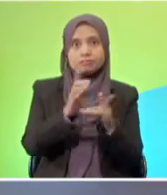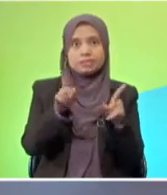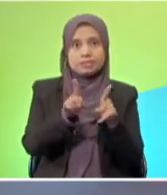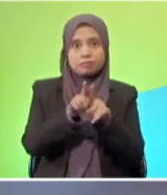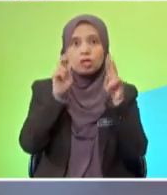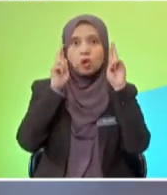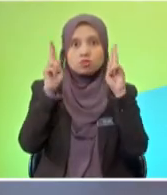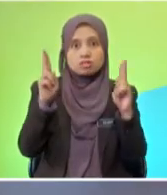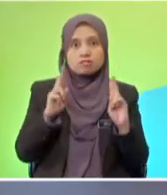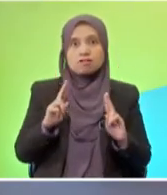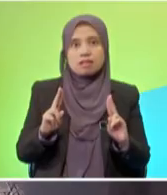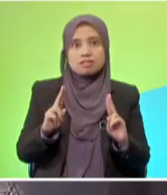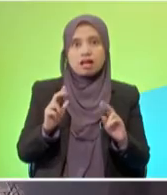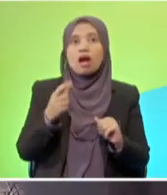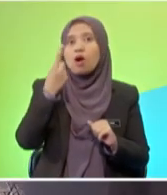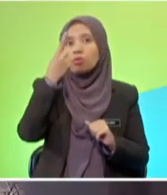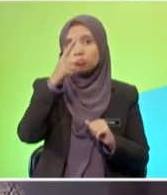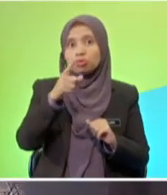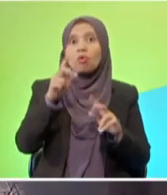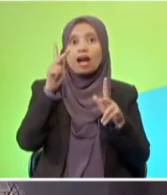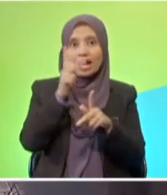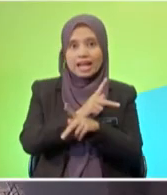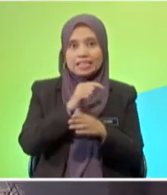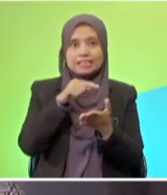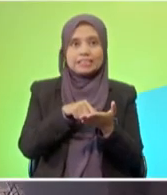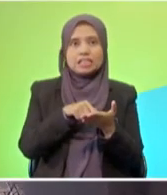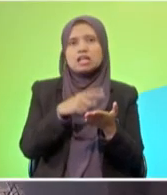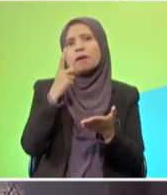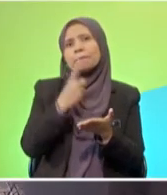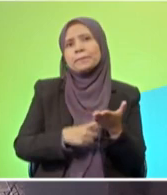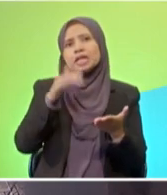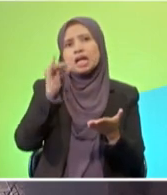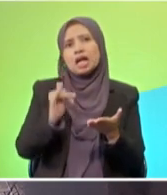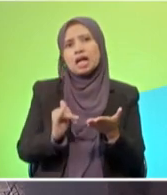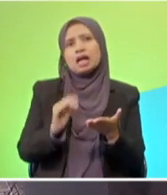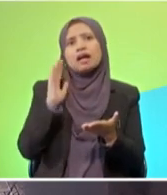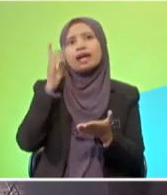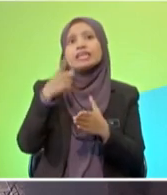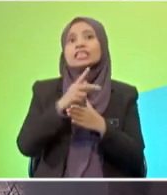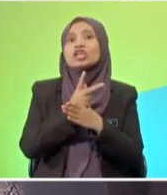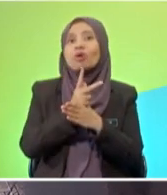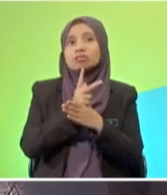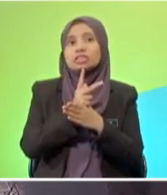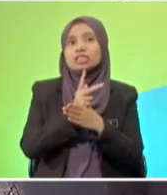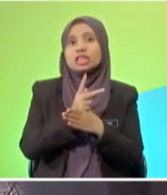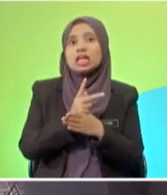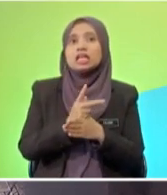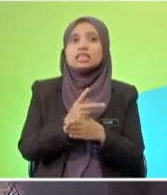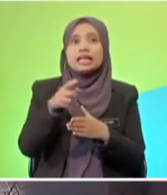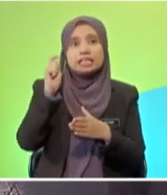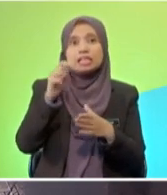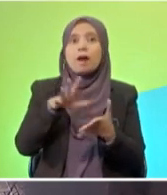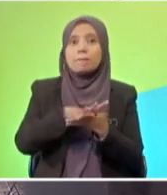dengan segmen kali ini apa yang bakal difungsikan tadi kita udah belajar jenis air